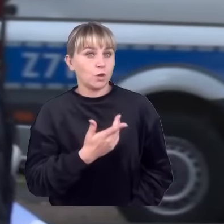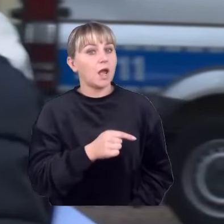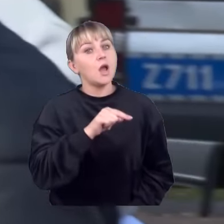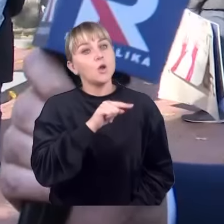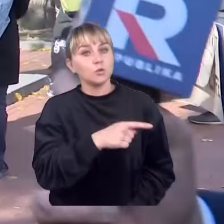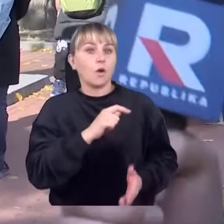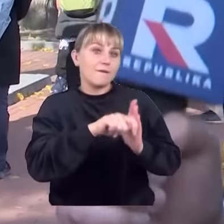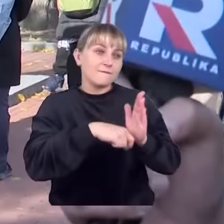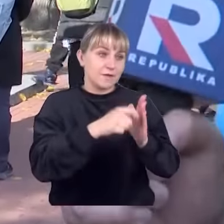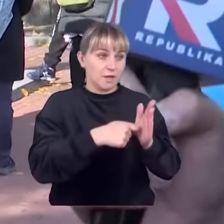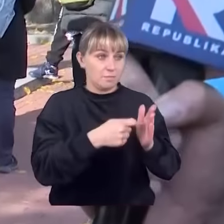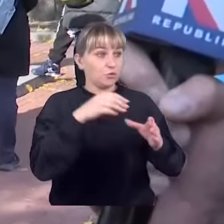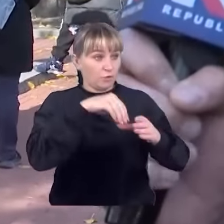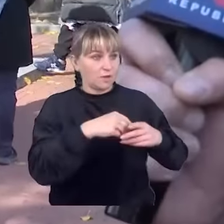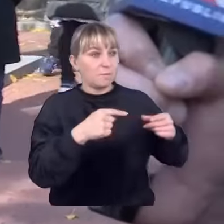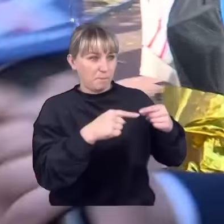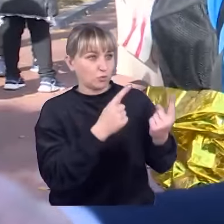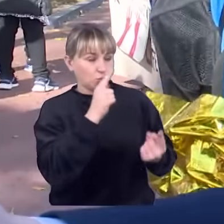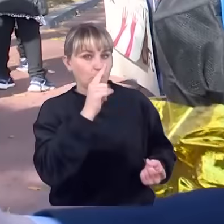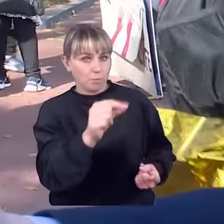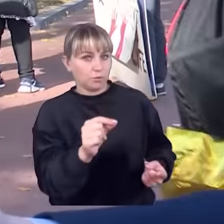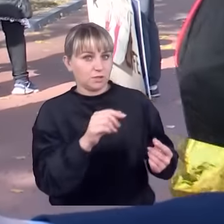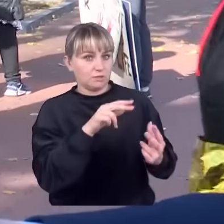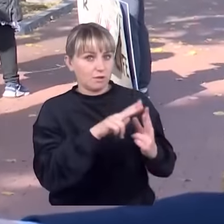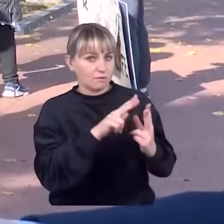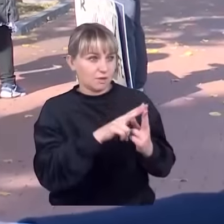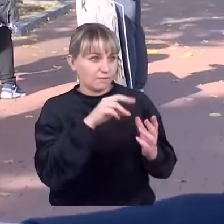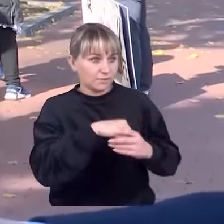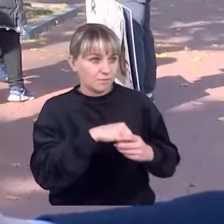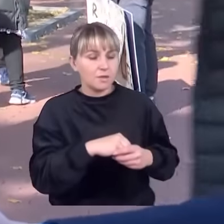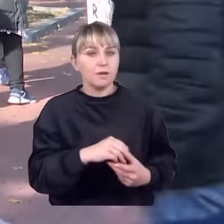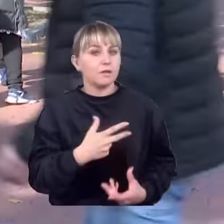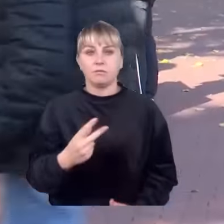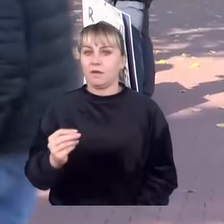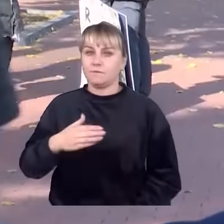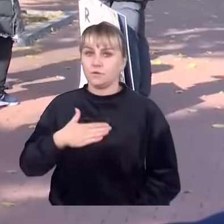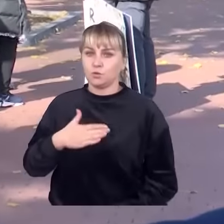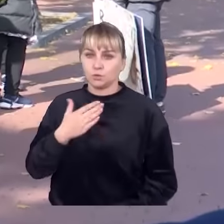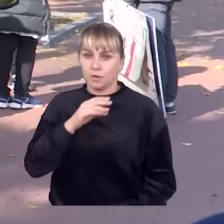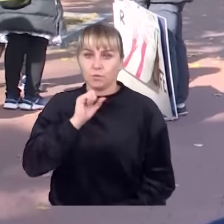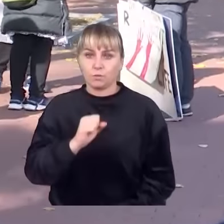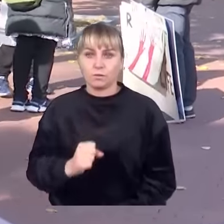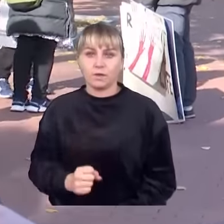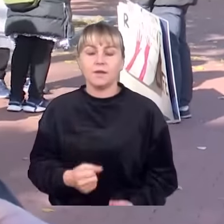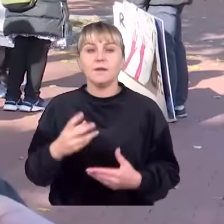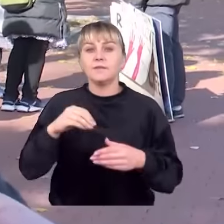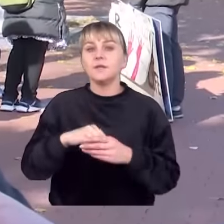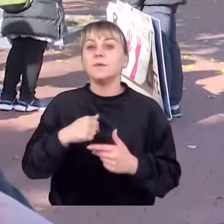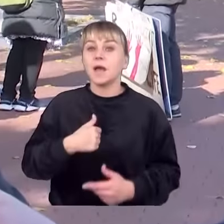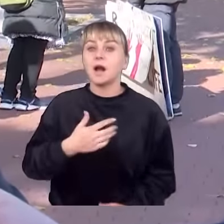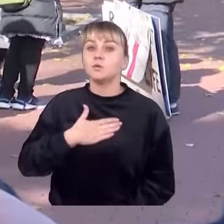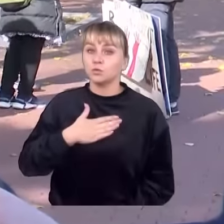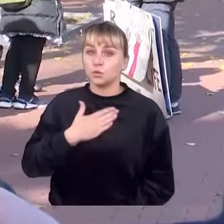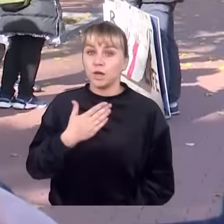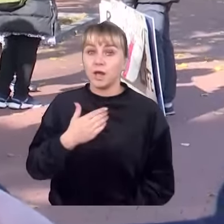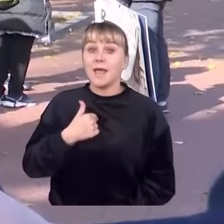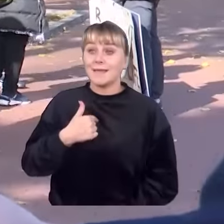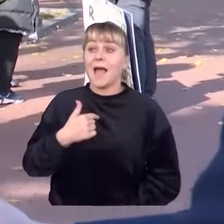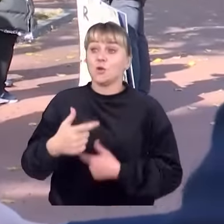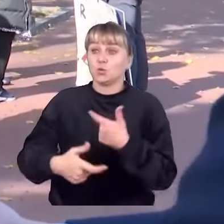się w putinowską narrację ataku na polskie służby? Nie, nie czuję, że się wpisuje w putinowską narrację. Czuję, że czyniąc takie